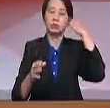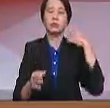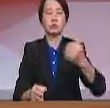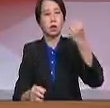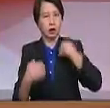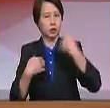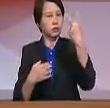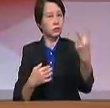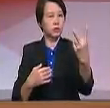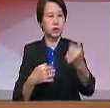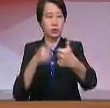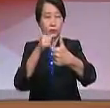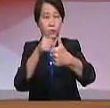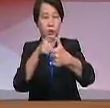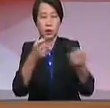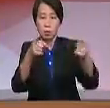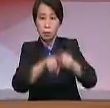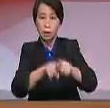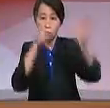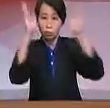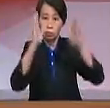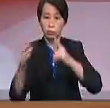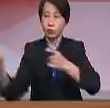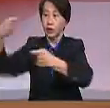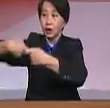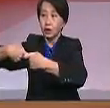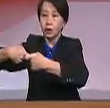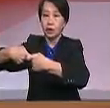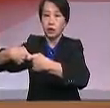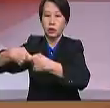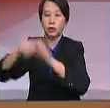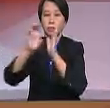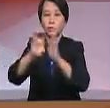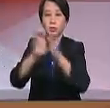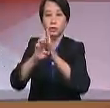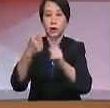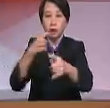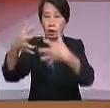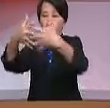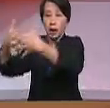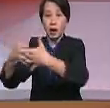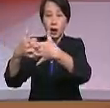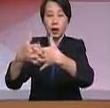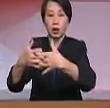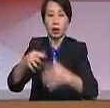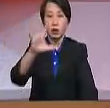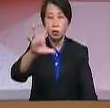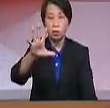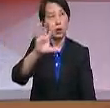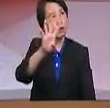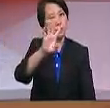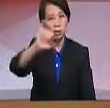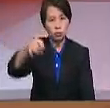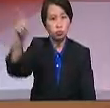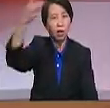pertama, kes yang berlaku di negara yang berkaitan. Sebagai contoh, kalau daripada Amerika, sekarang ini dah hampir 5 juta, 4 juta